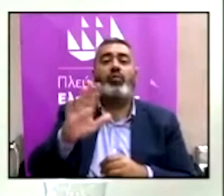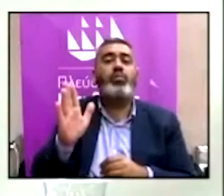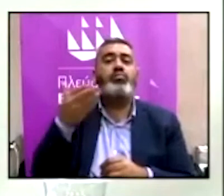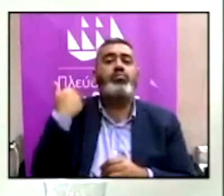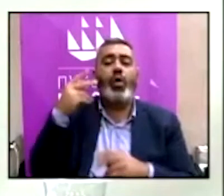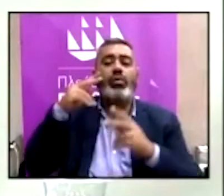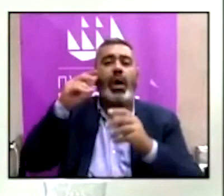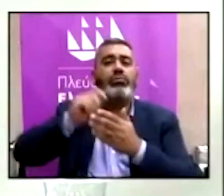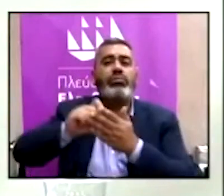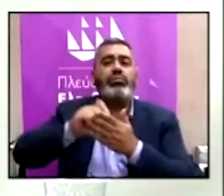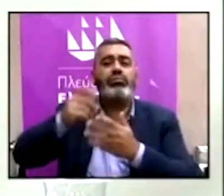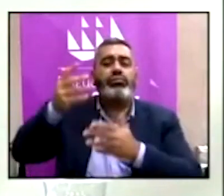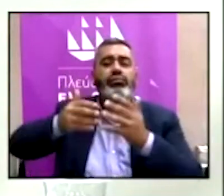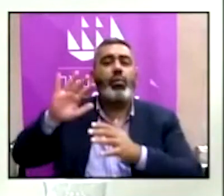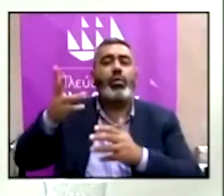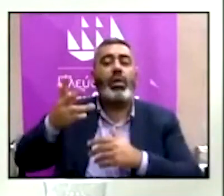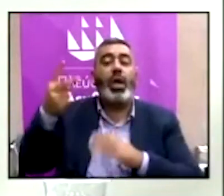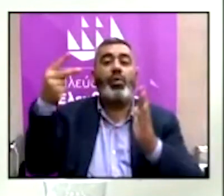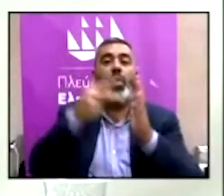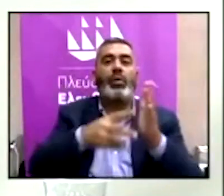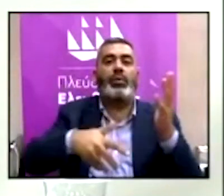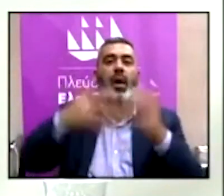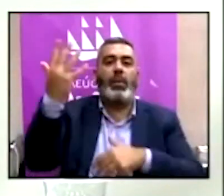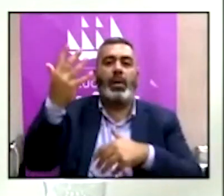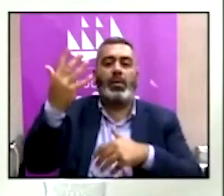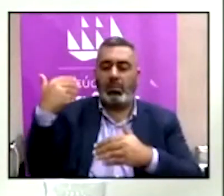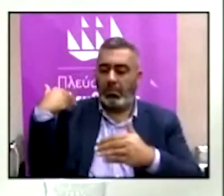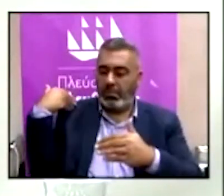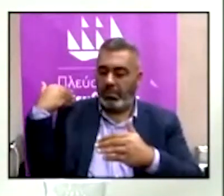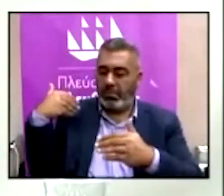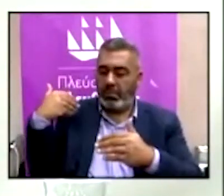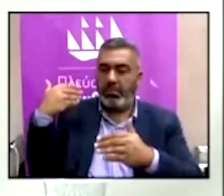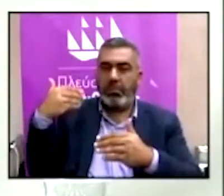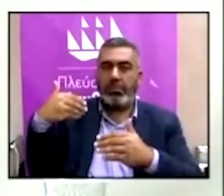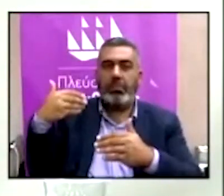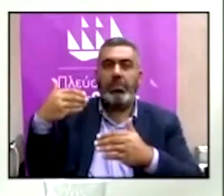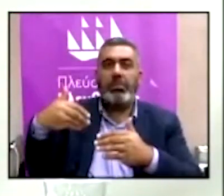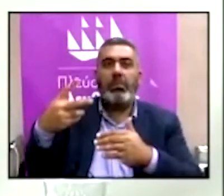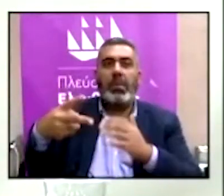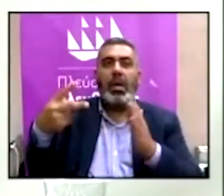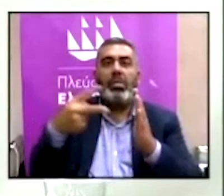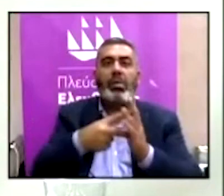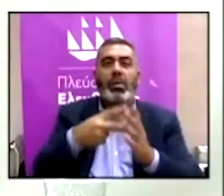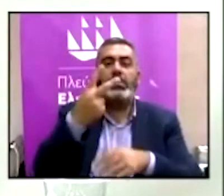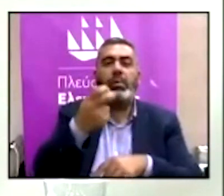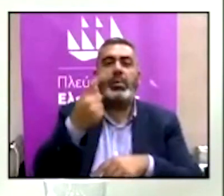2015. Και είμαστε στο 2021